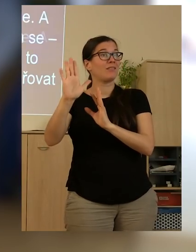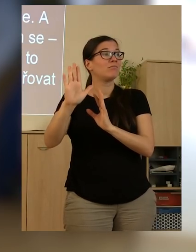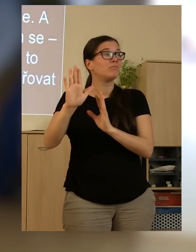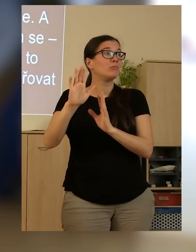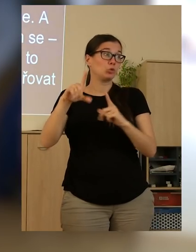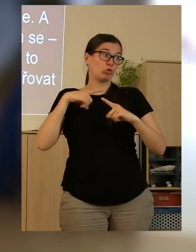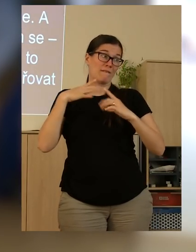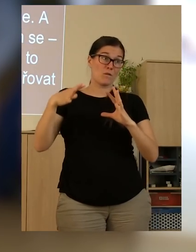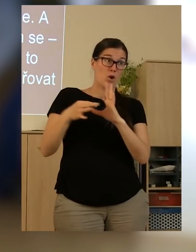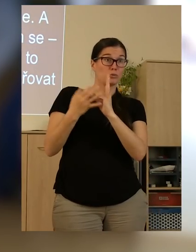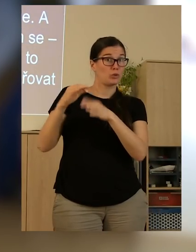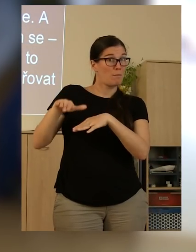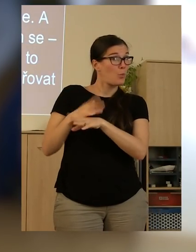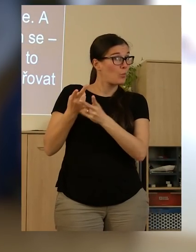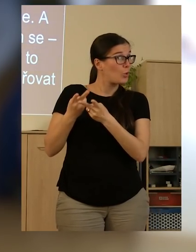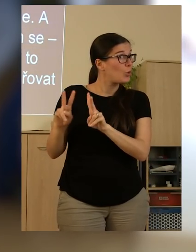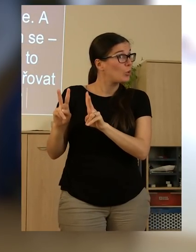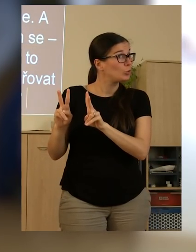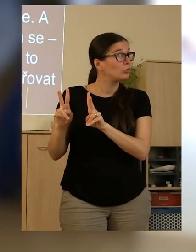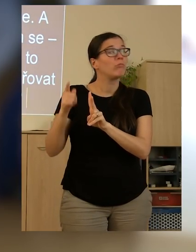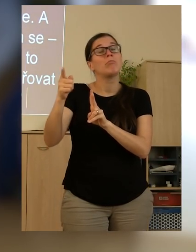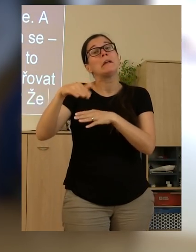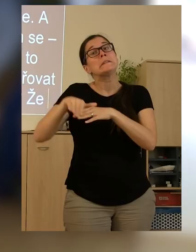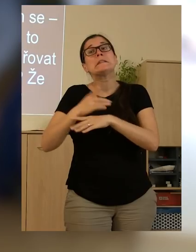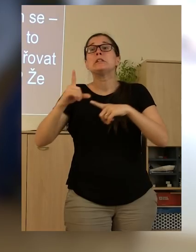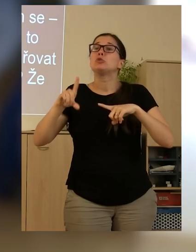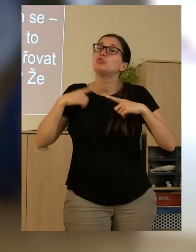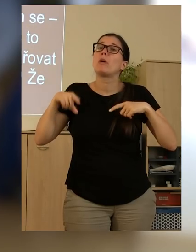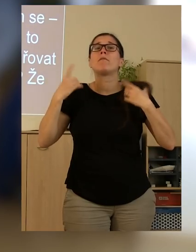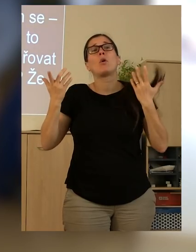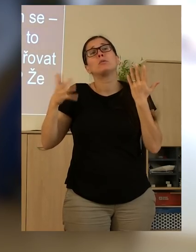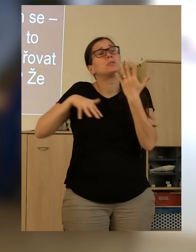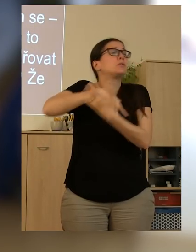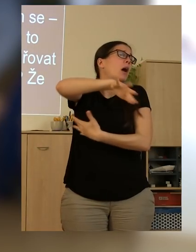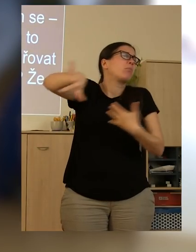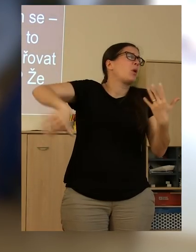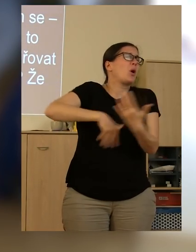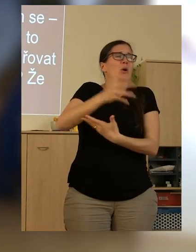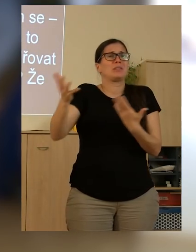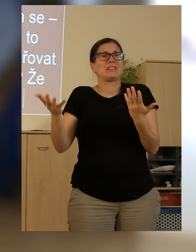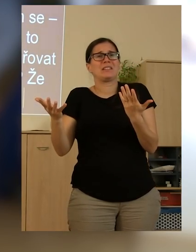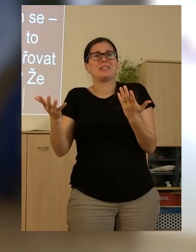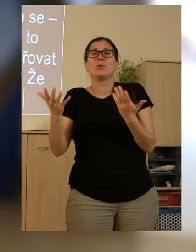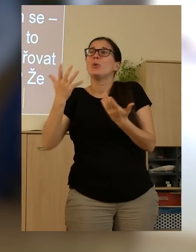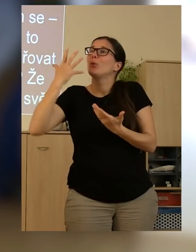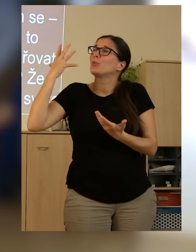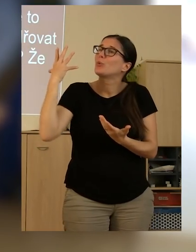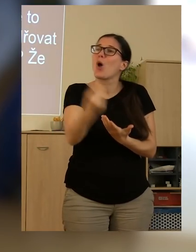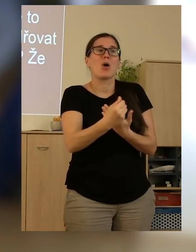života? Že tak jako bloudíte tím lidským světem a vlastně nemůžete trefit domů.